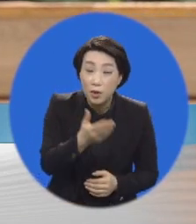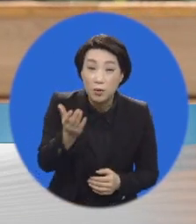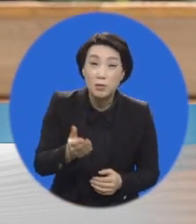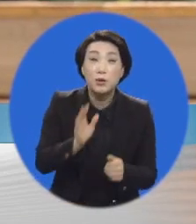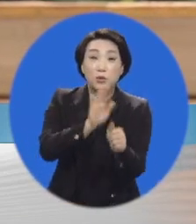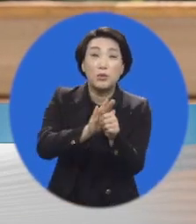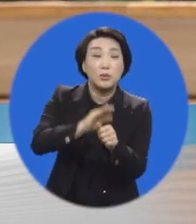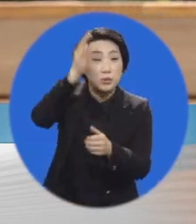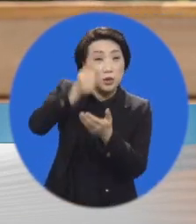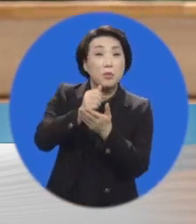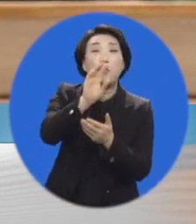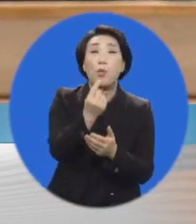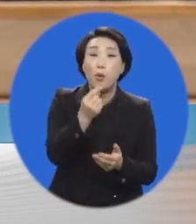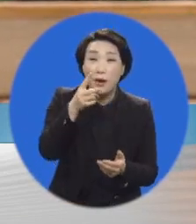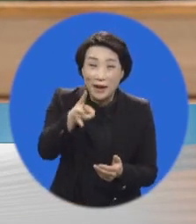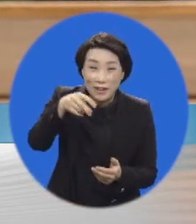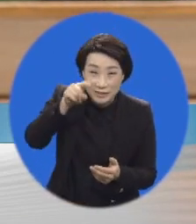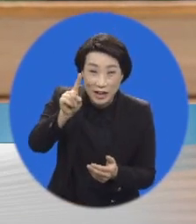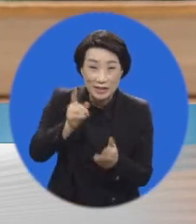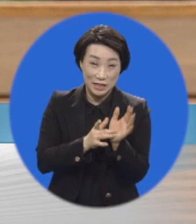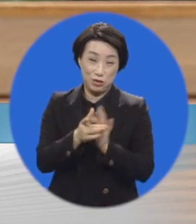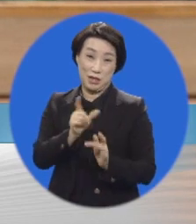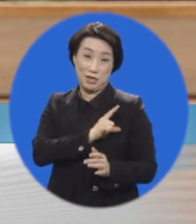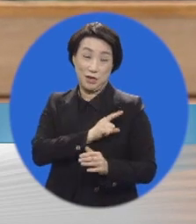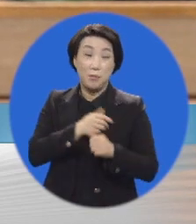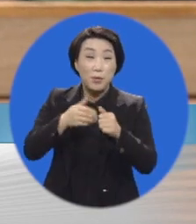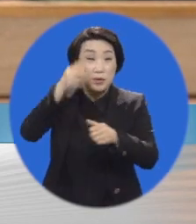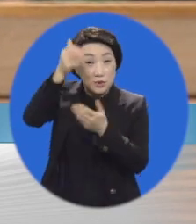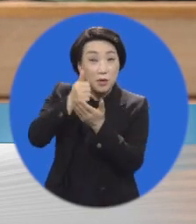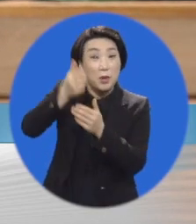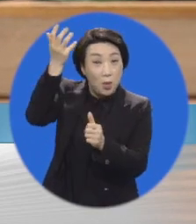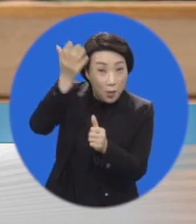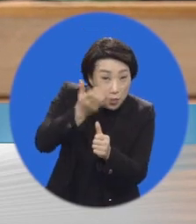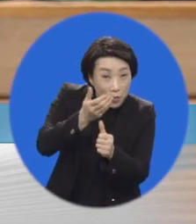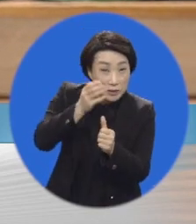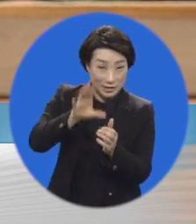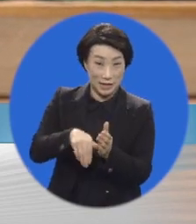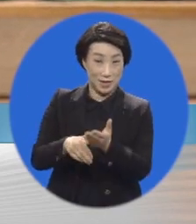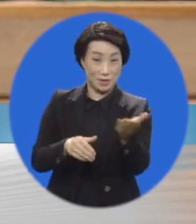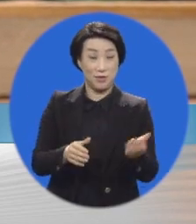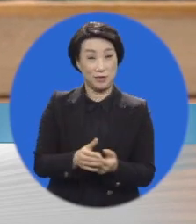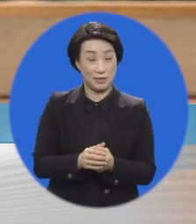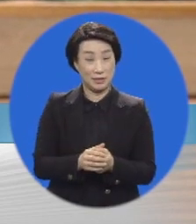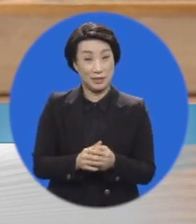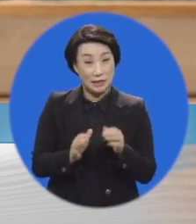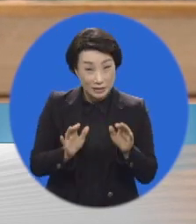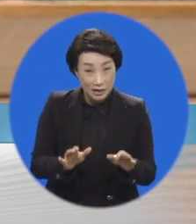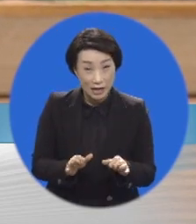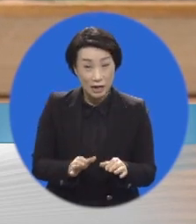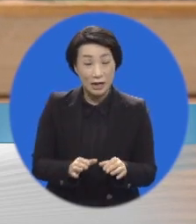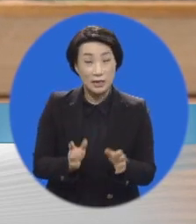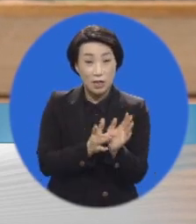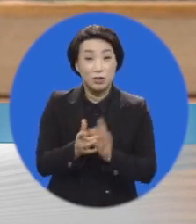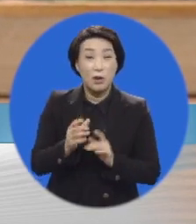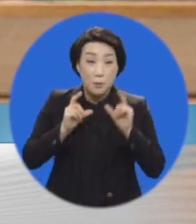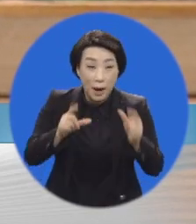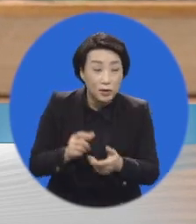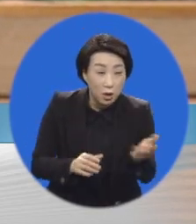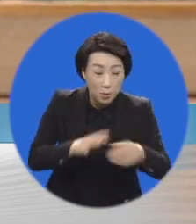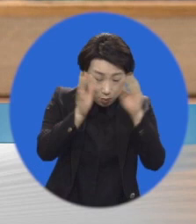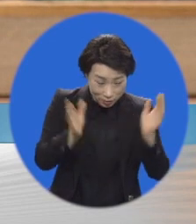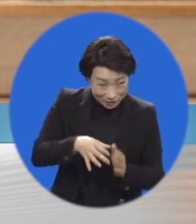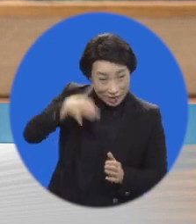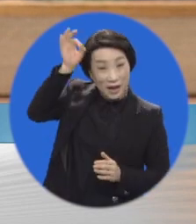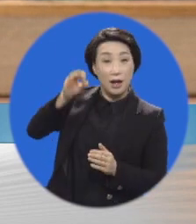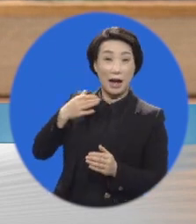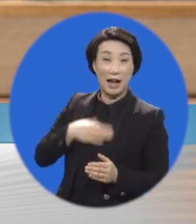보혜사 곧 내 이름으로 보내실 성령, 그가 오실 때에 내가 말한 것을 너희가 다